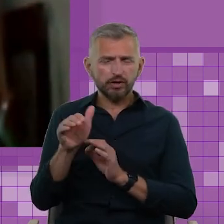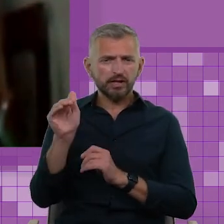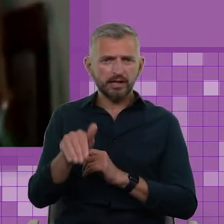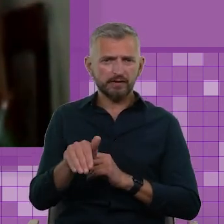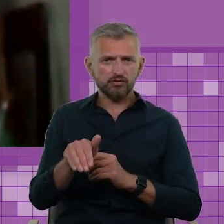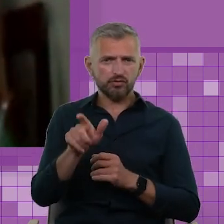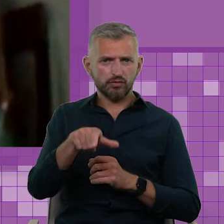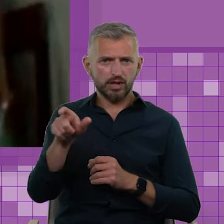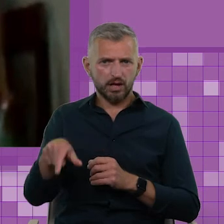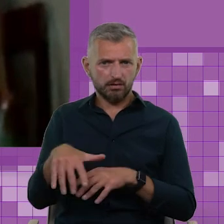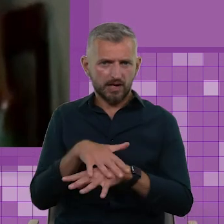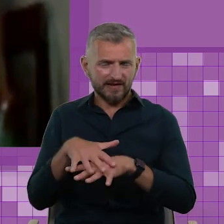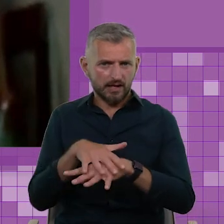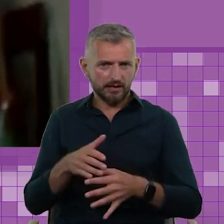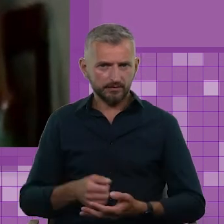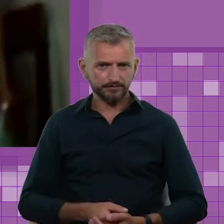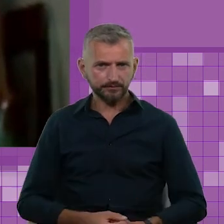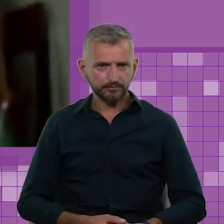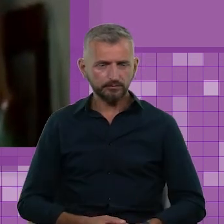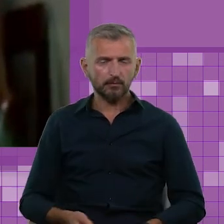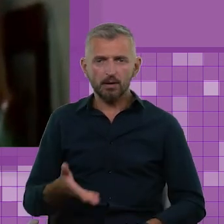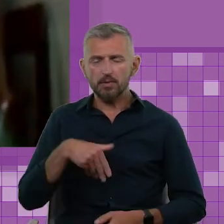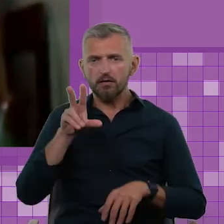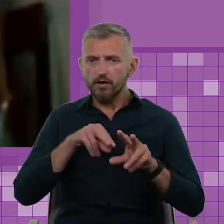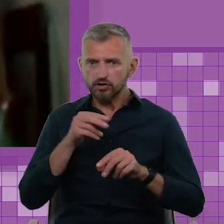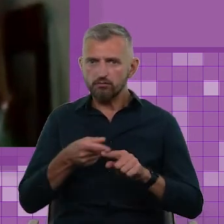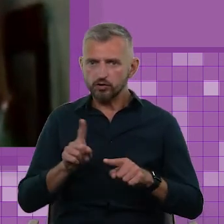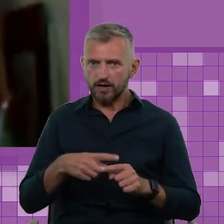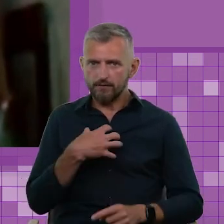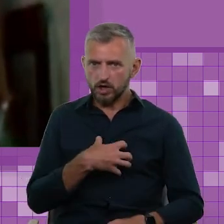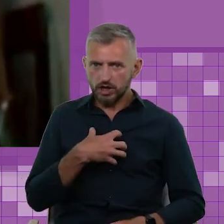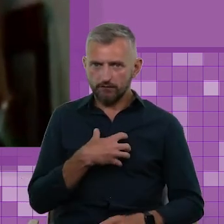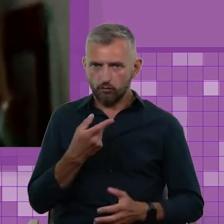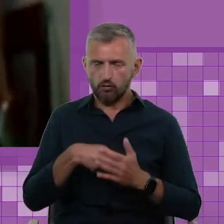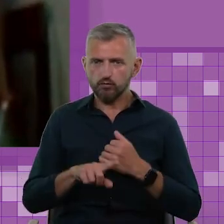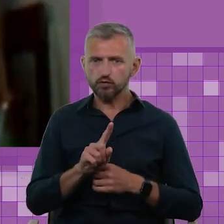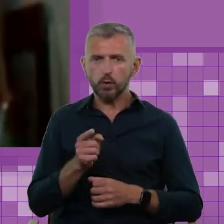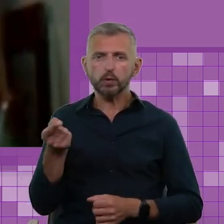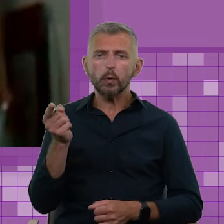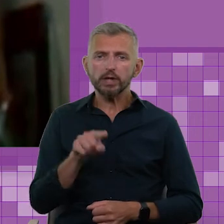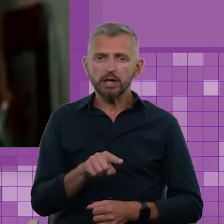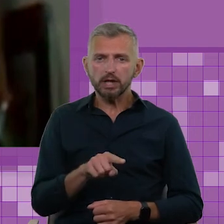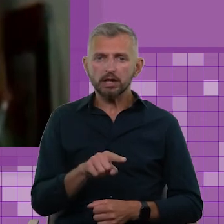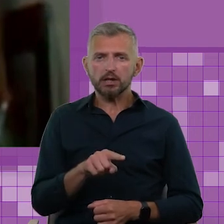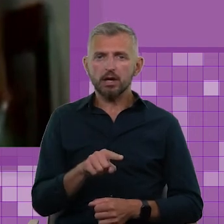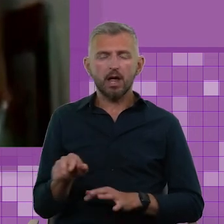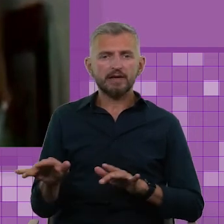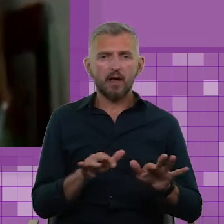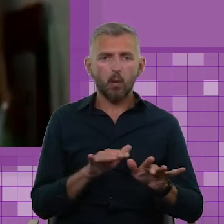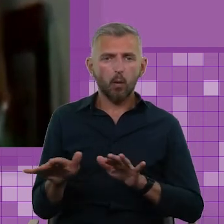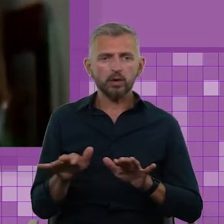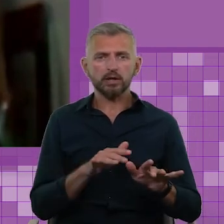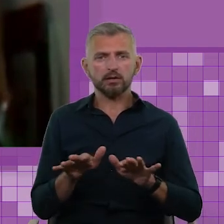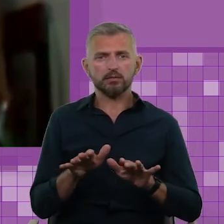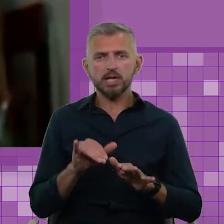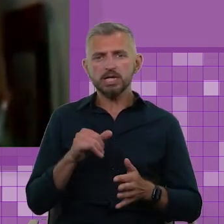тисяч населення. Ми вважаємо, що це важливо, тому що тоді заходи та дії